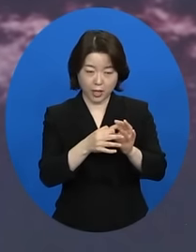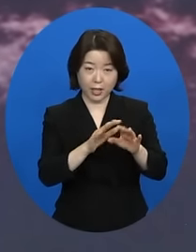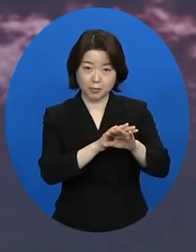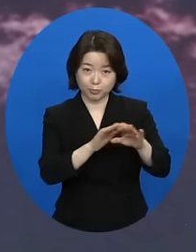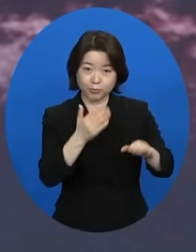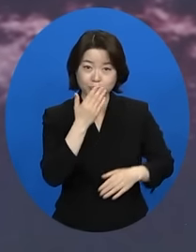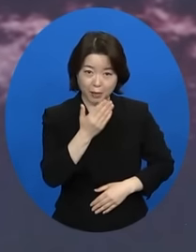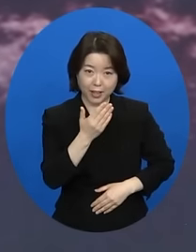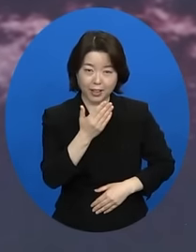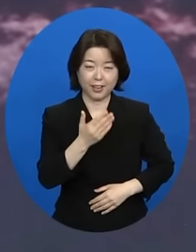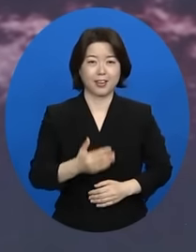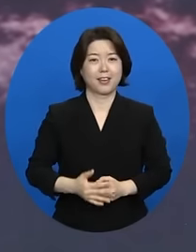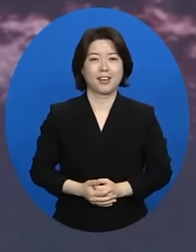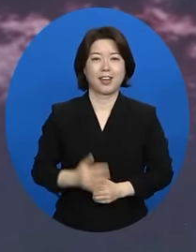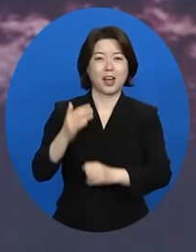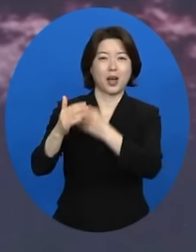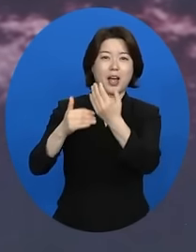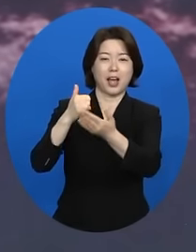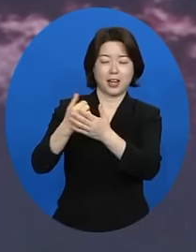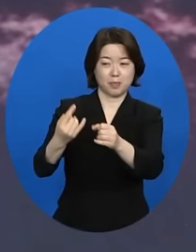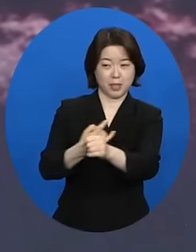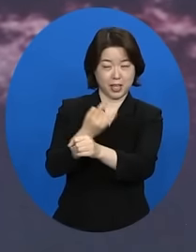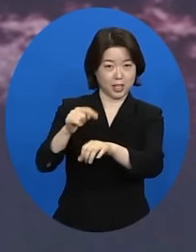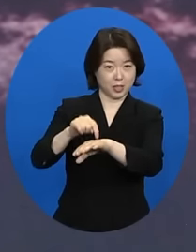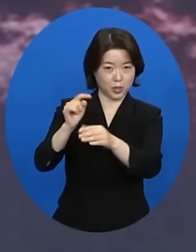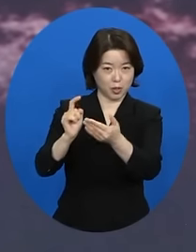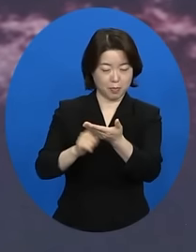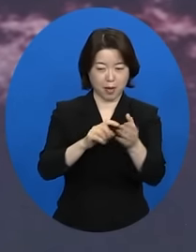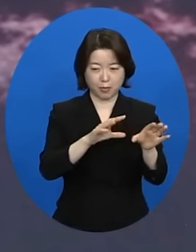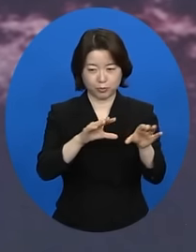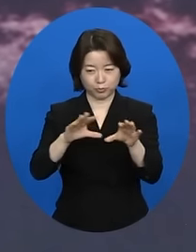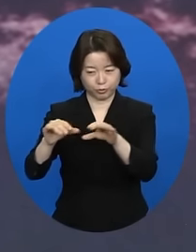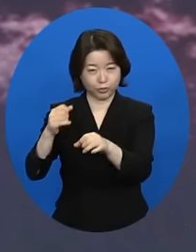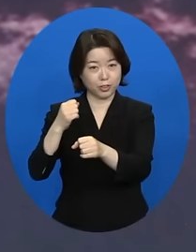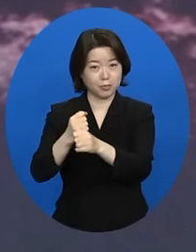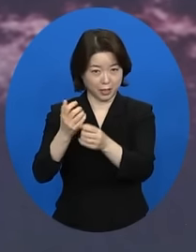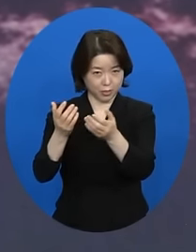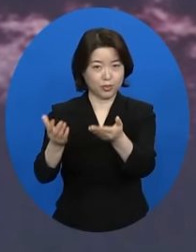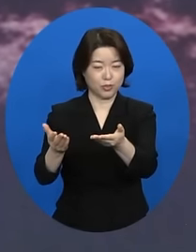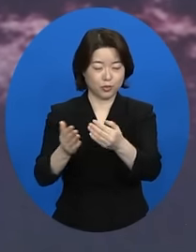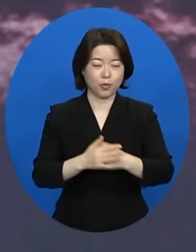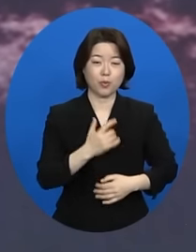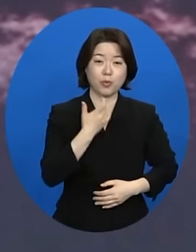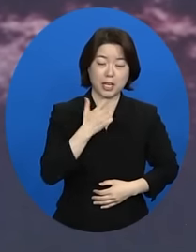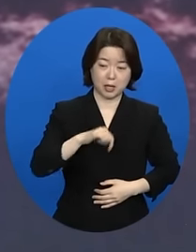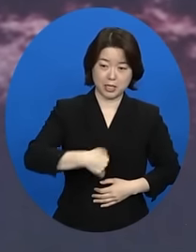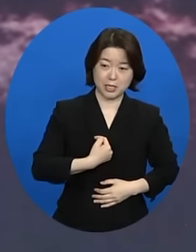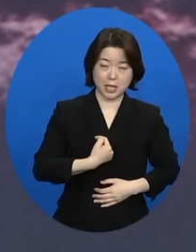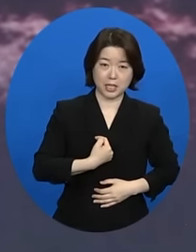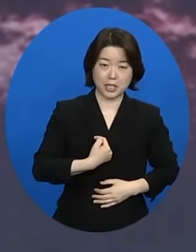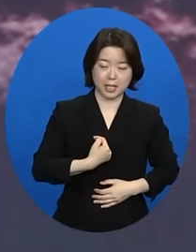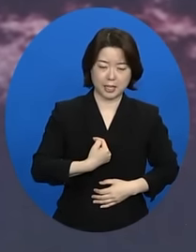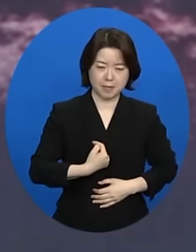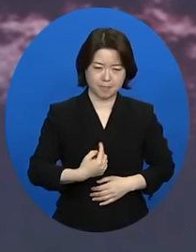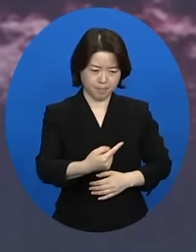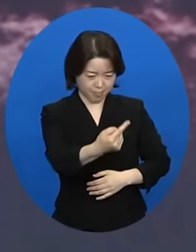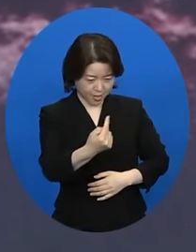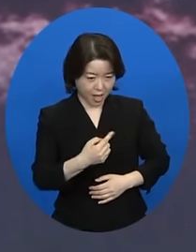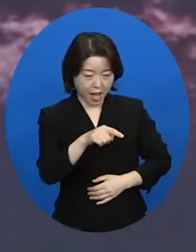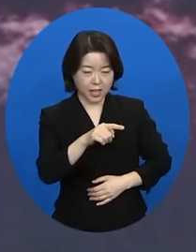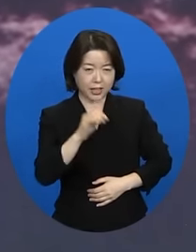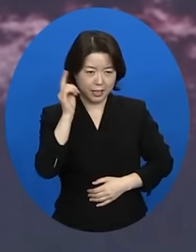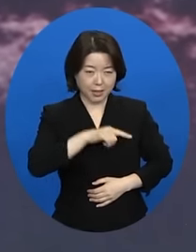푸셨습니까? 하나님께서 에서의 마음을 부드럽게 하셨고 야곱이 자기에게 행했던 그 모든 악한